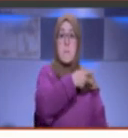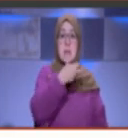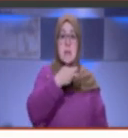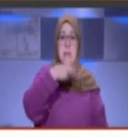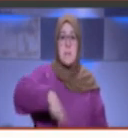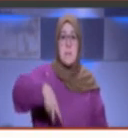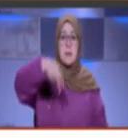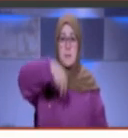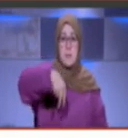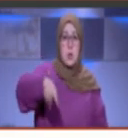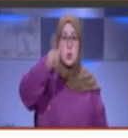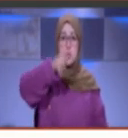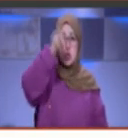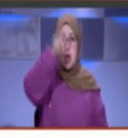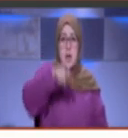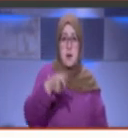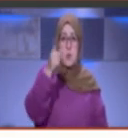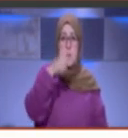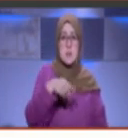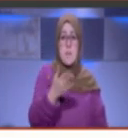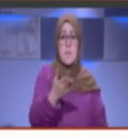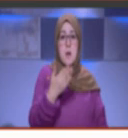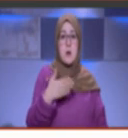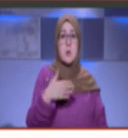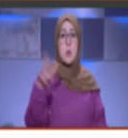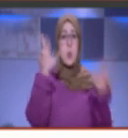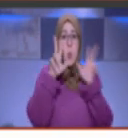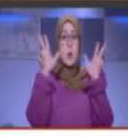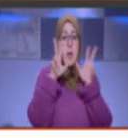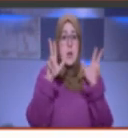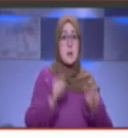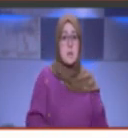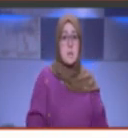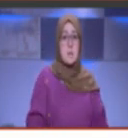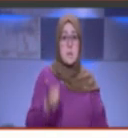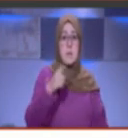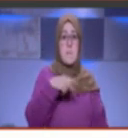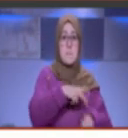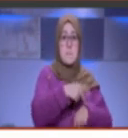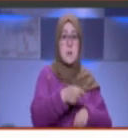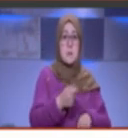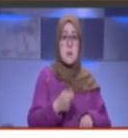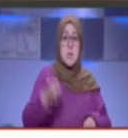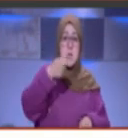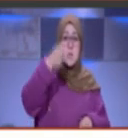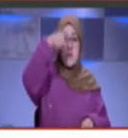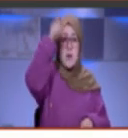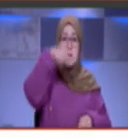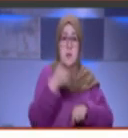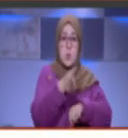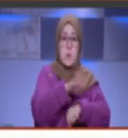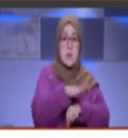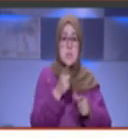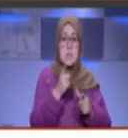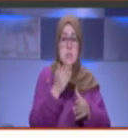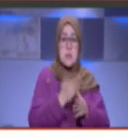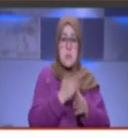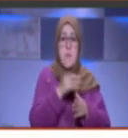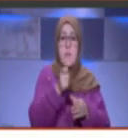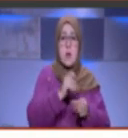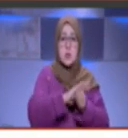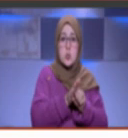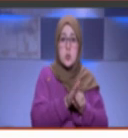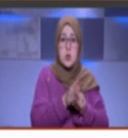103228 حالة. وبحسب ما نقلته وكالة رويترز عن المعهد، فقد ارتفع عدد الوفيات بسبب فيروس